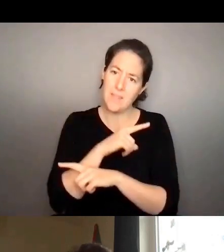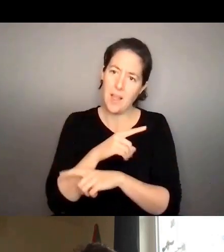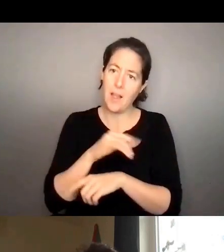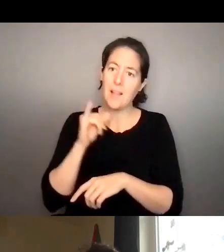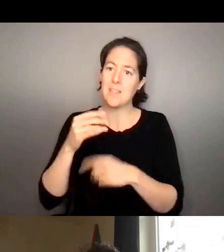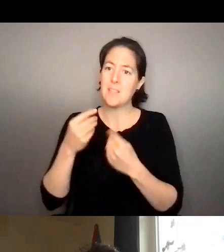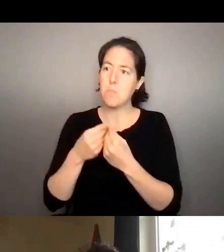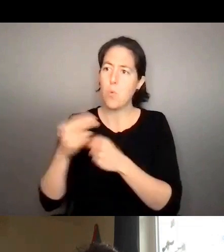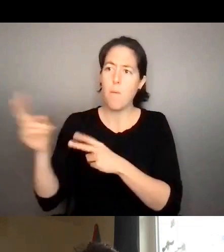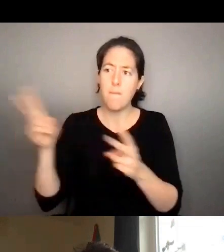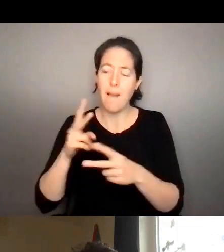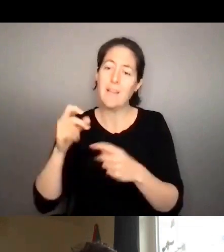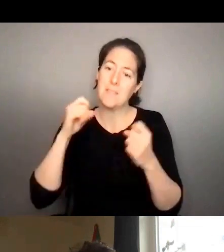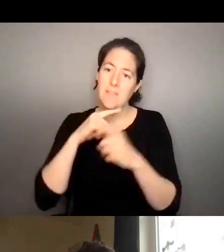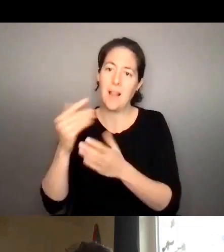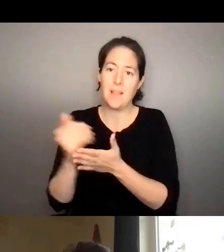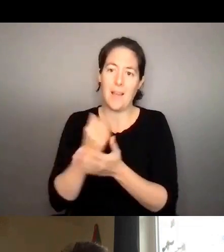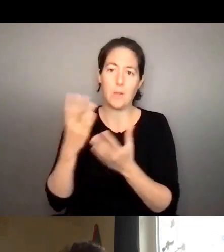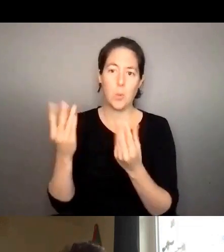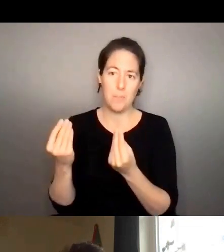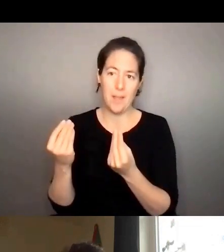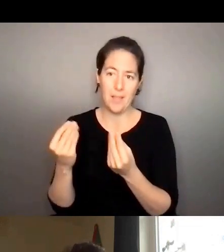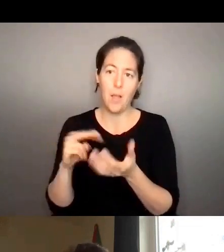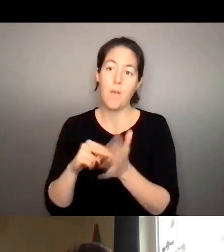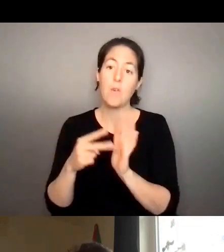vent, tout ça. C'est pour ça qu'on peut penser à